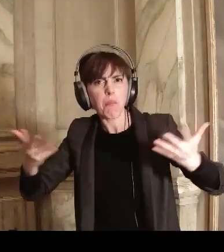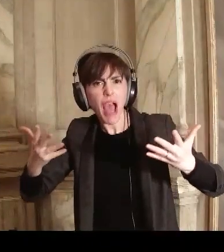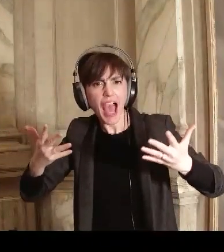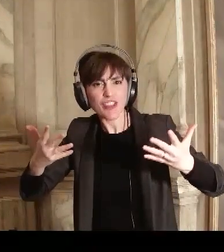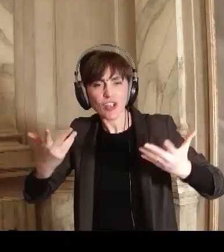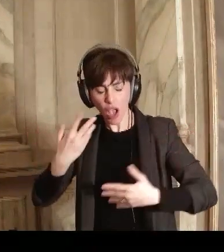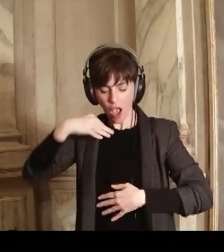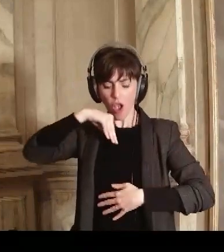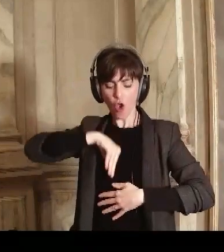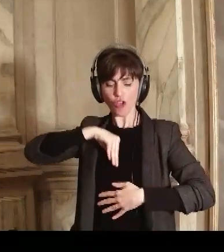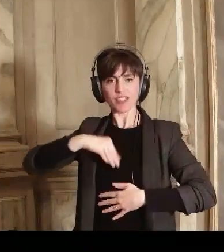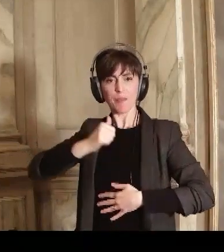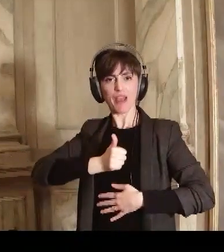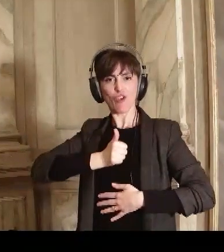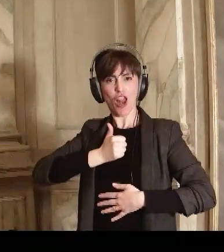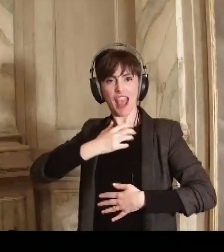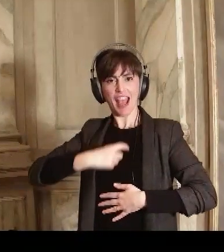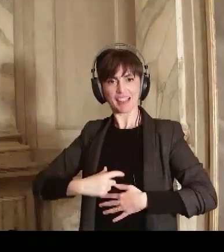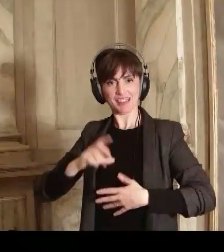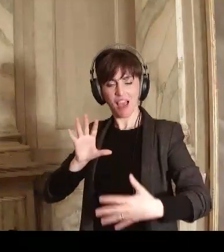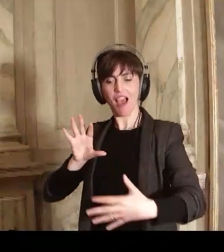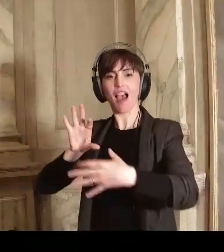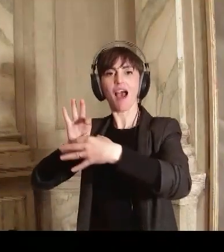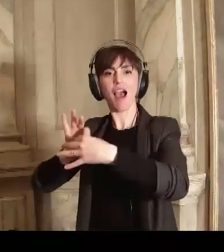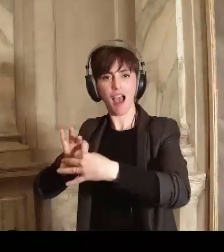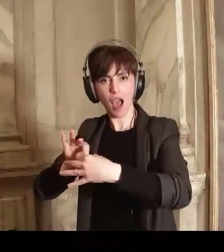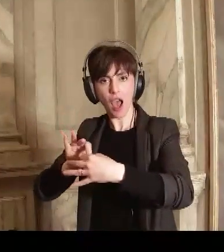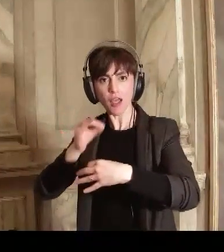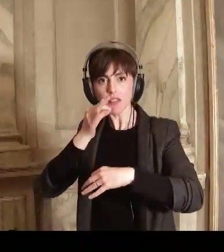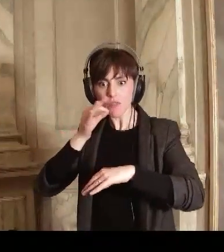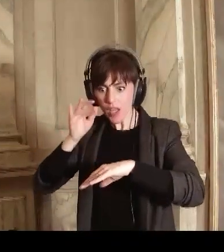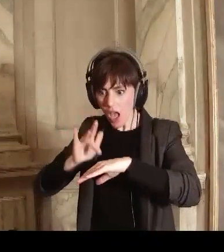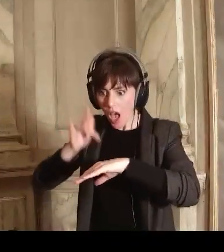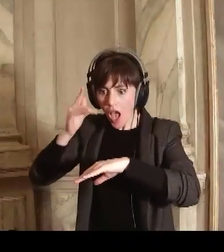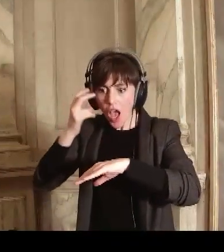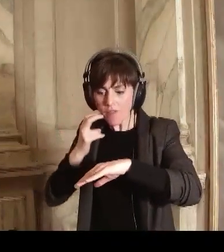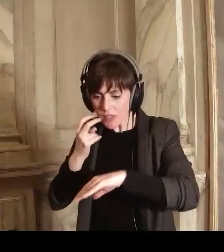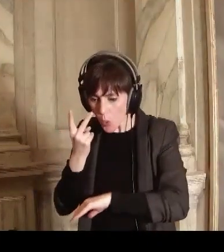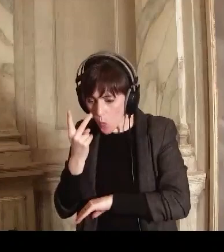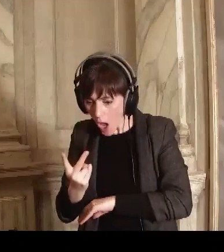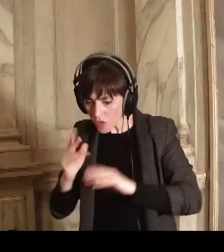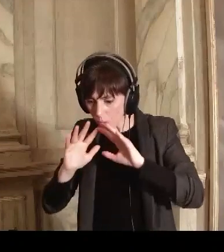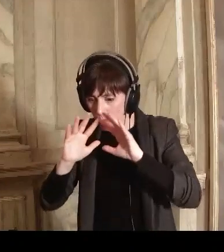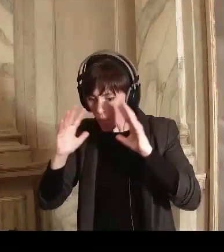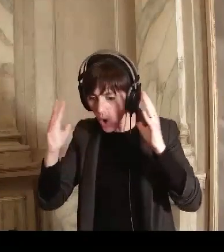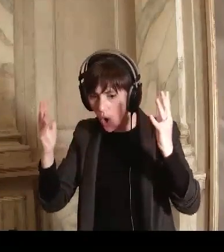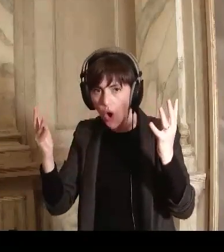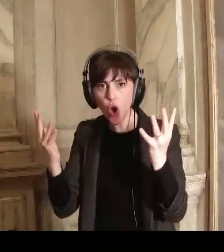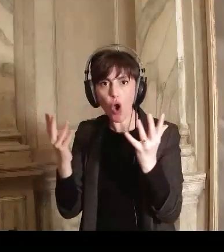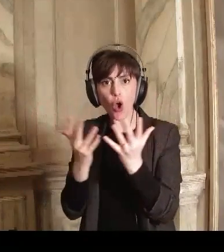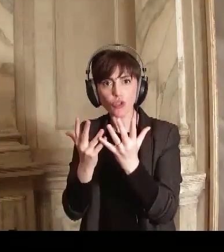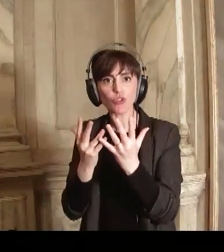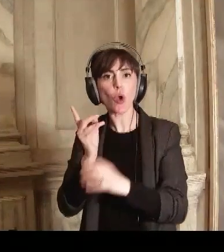una gemma attraverso la quale osservare il mondo. Quindi, per proprietà transitiva, la topografia